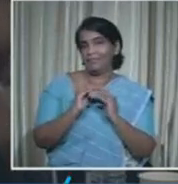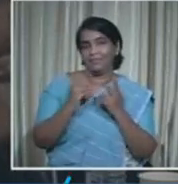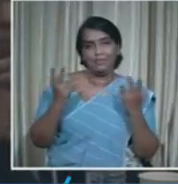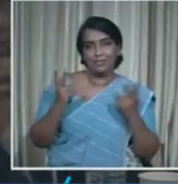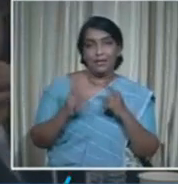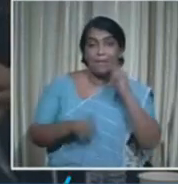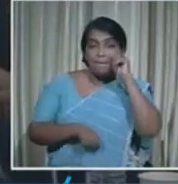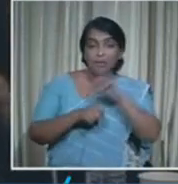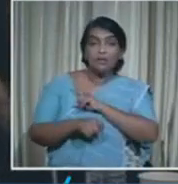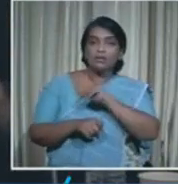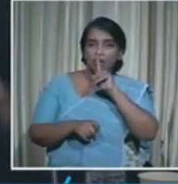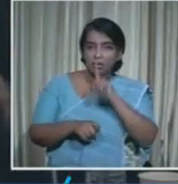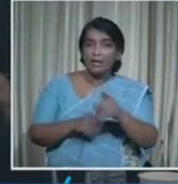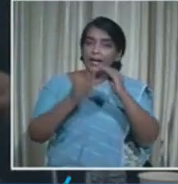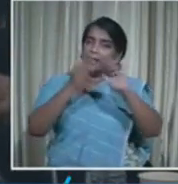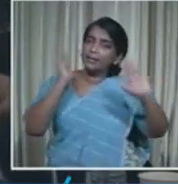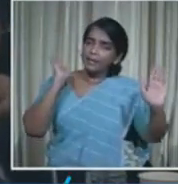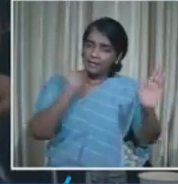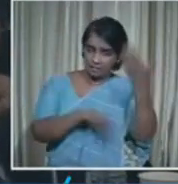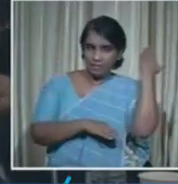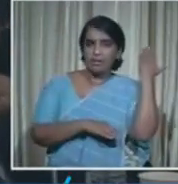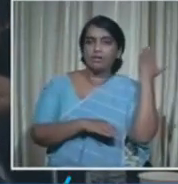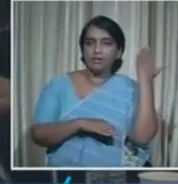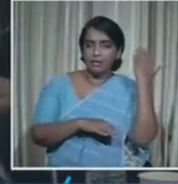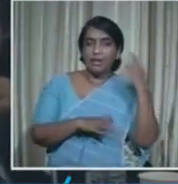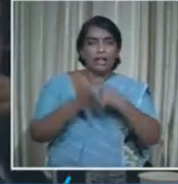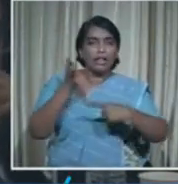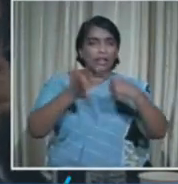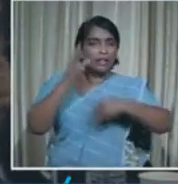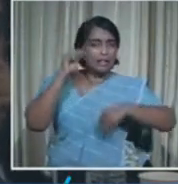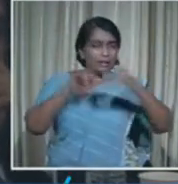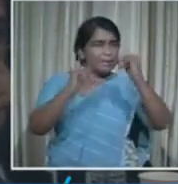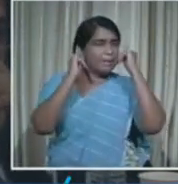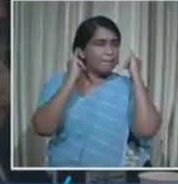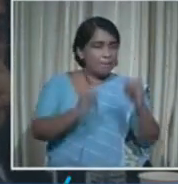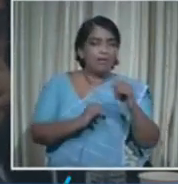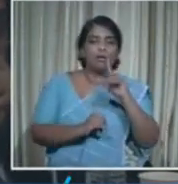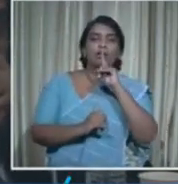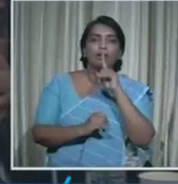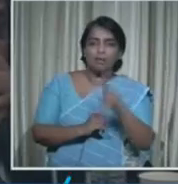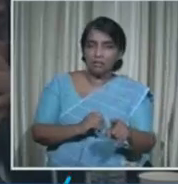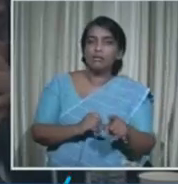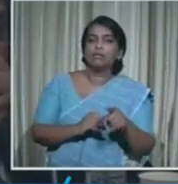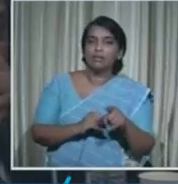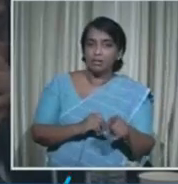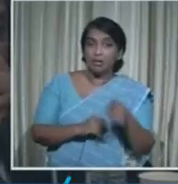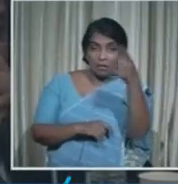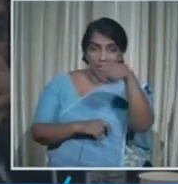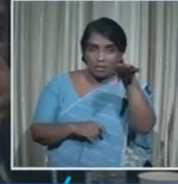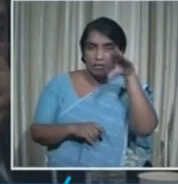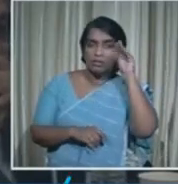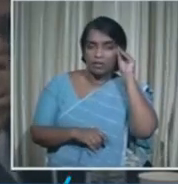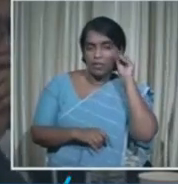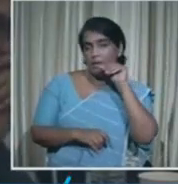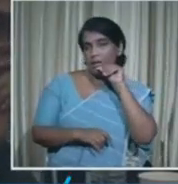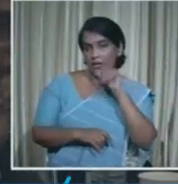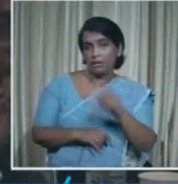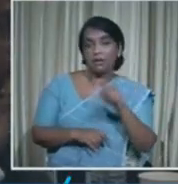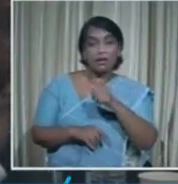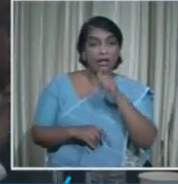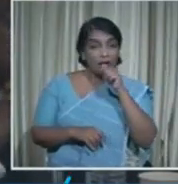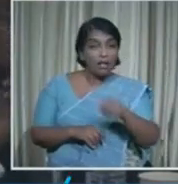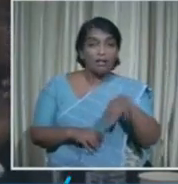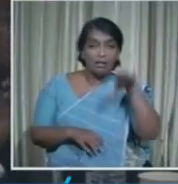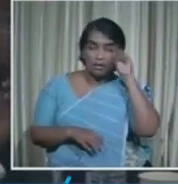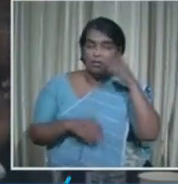ජනතාව කියන්නේ තමුන්නාසලා ගෙදර යන්න කියලා දේශපාලනඥයෝ දූෂිතයි කියලා ඒකයි නම් මේක තීරුම් ගන්න ඕනේ යථාර්ථය යථාර්ථයට මුහුණ